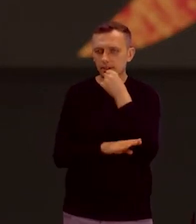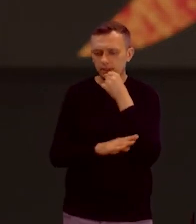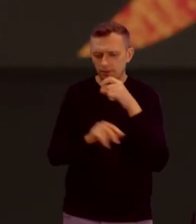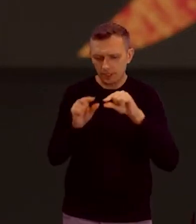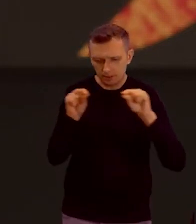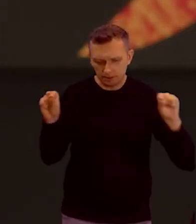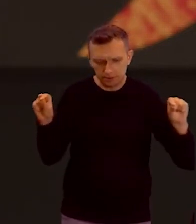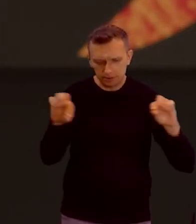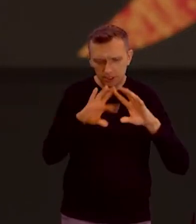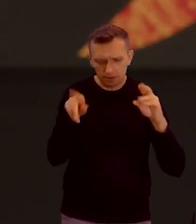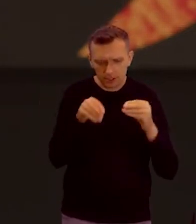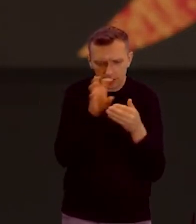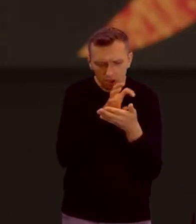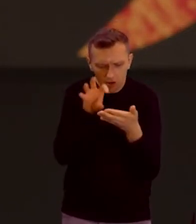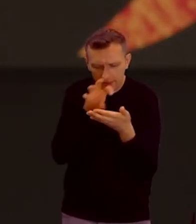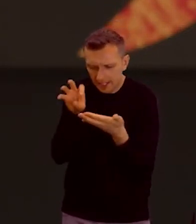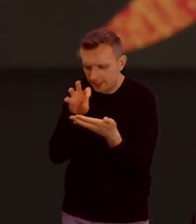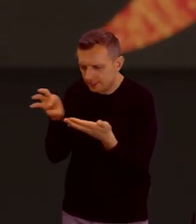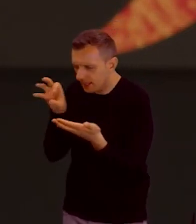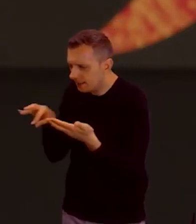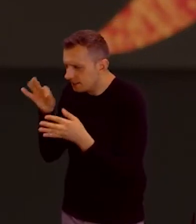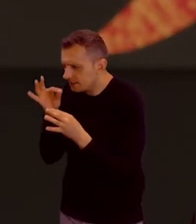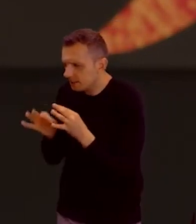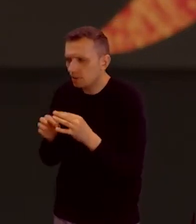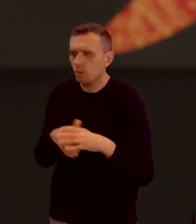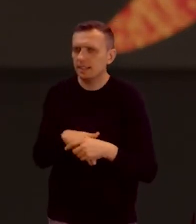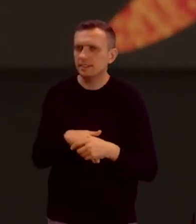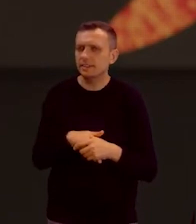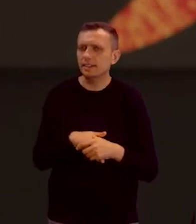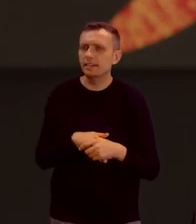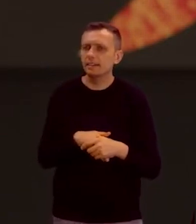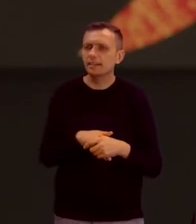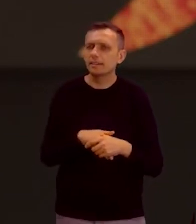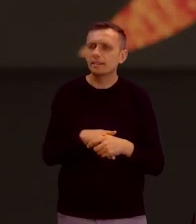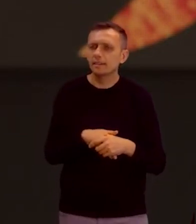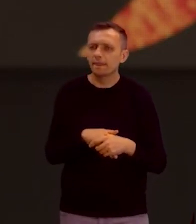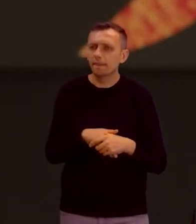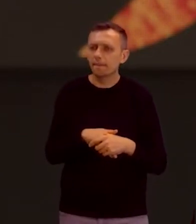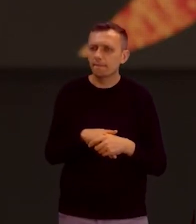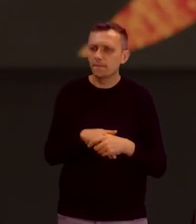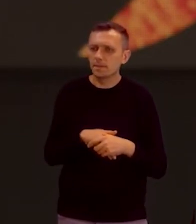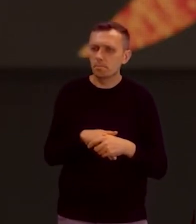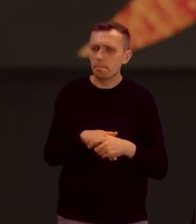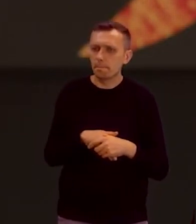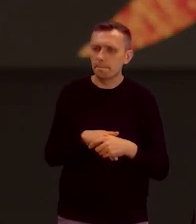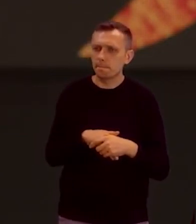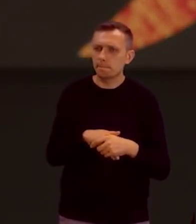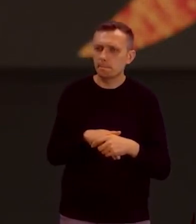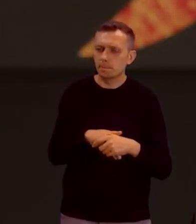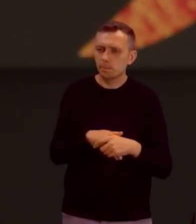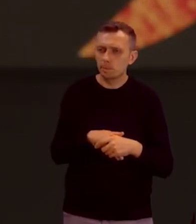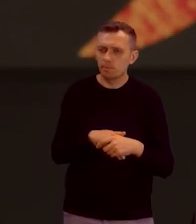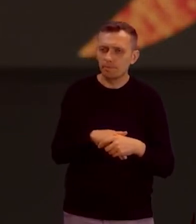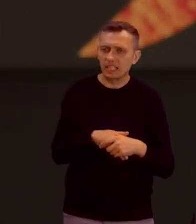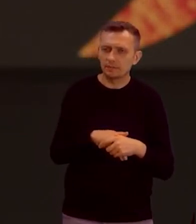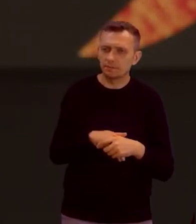różnym napięciom, które są tam. I nie działają wcale przeciwko temu, co dostali. Nie walczą z